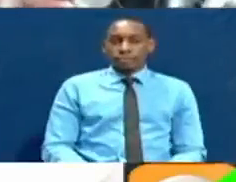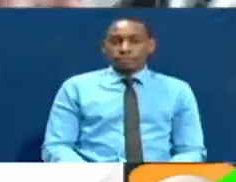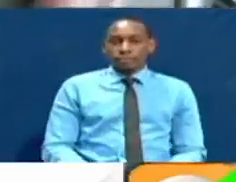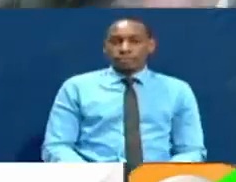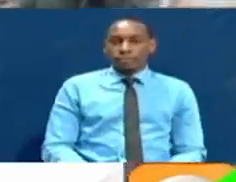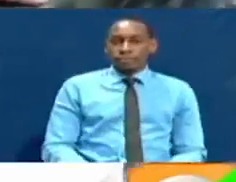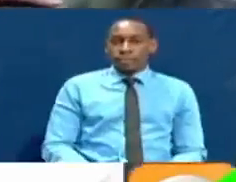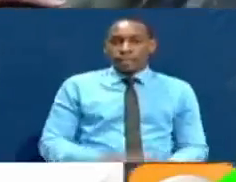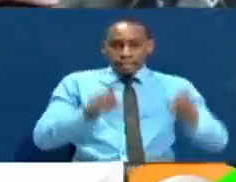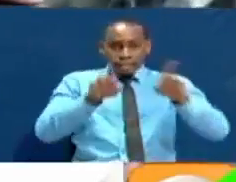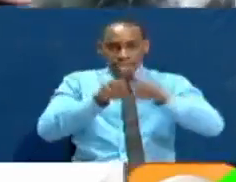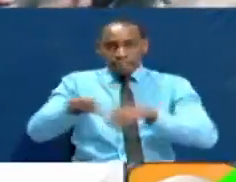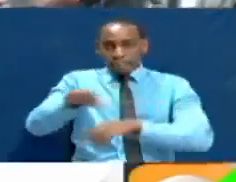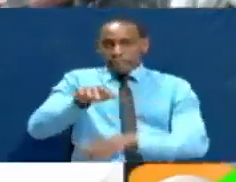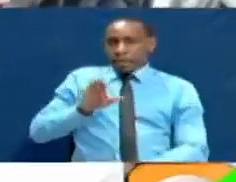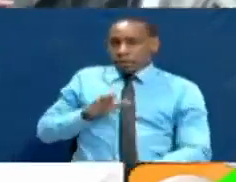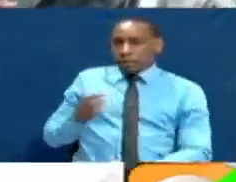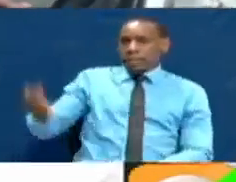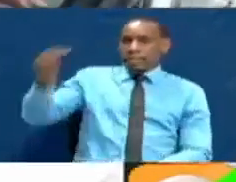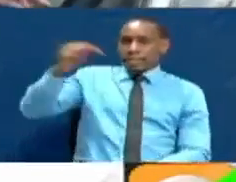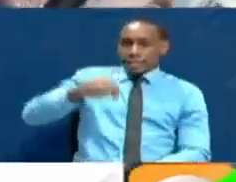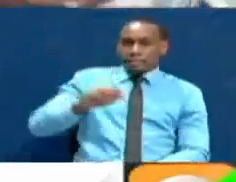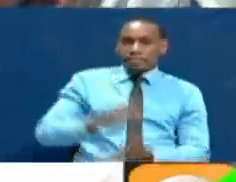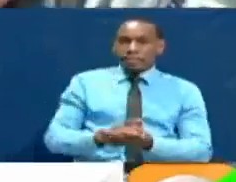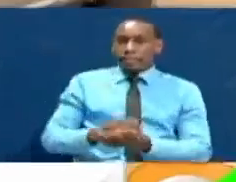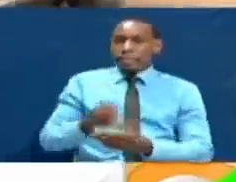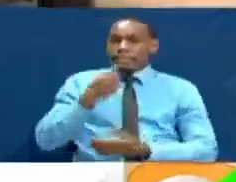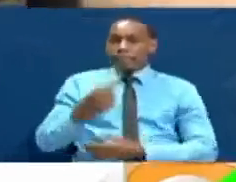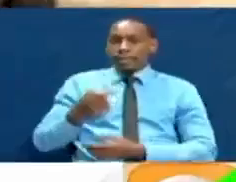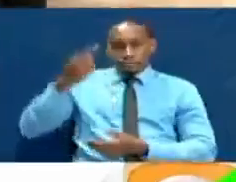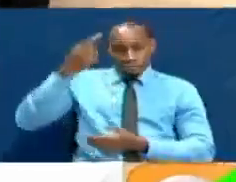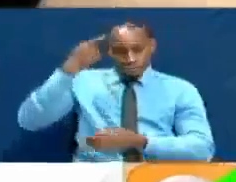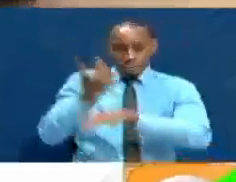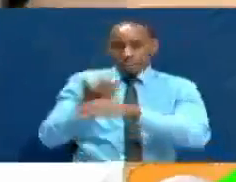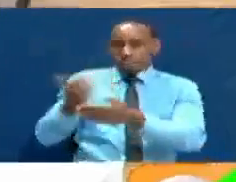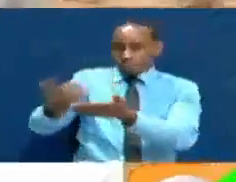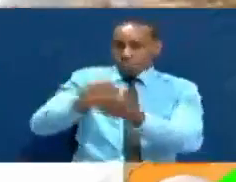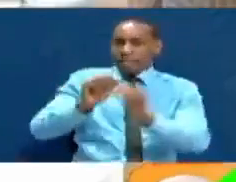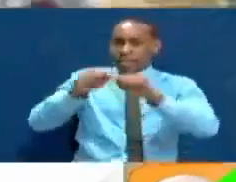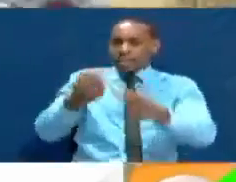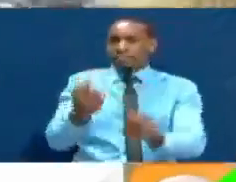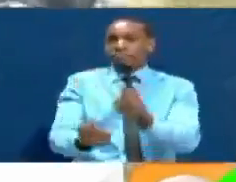Na pale pale pia tunapata wanawake wanakuja anatuambia kuchukueni makaa, mnaweza pika na makaa.